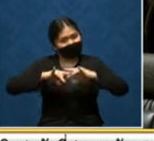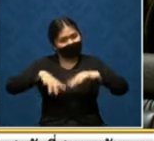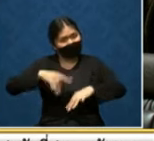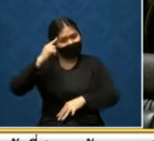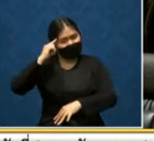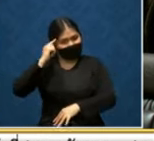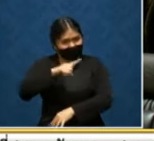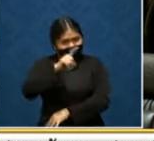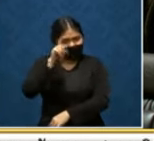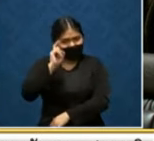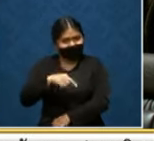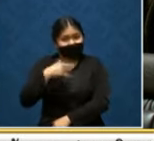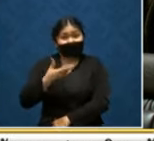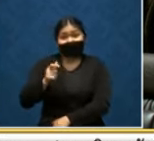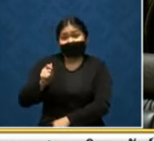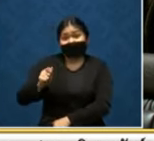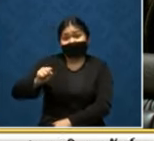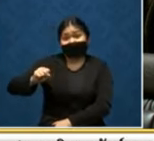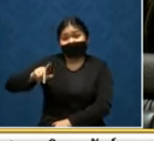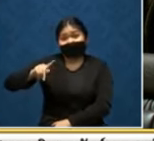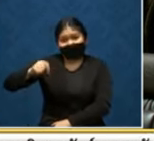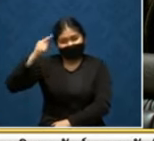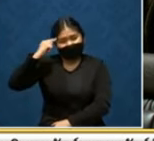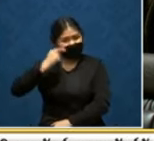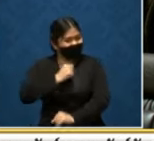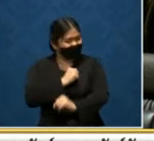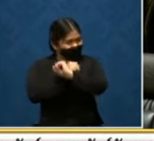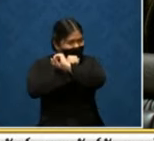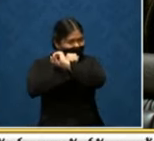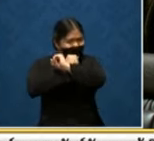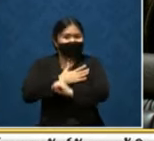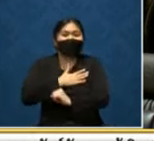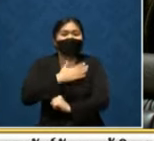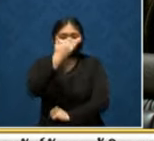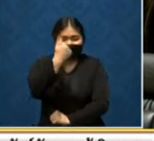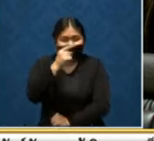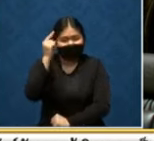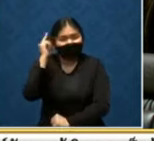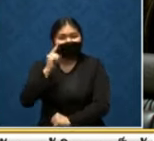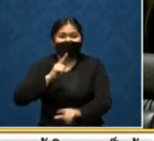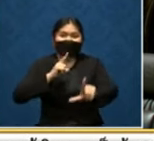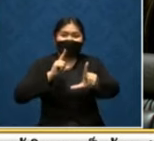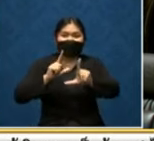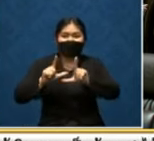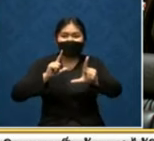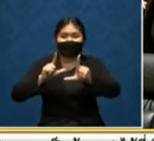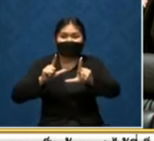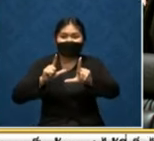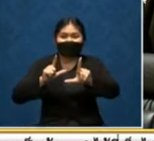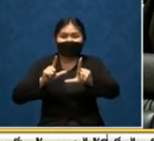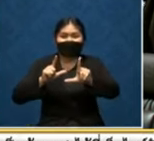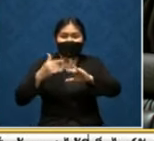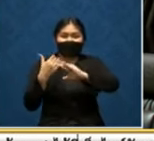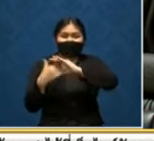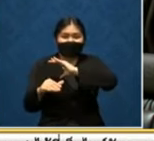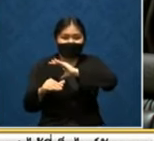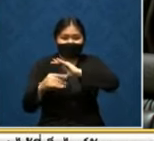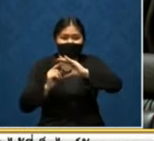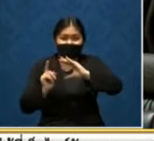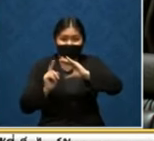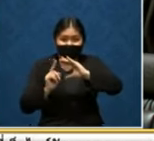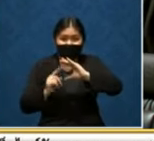อสถเนี่ยท่านก็น่าจะต้องปกป้องตัวเองพอสมควรท่านก็เลยส่งแชทไลน์อีกอันนึงส่ง